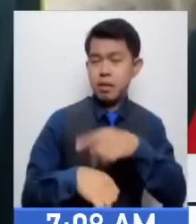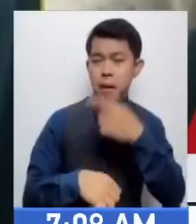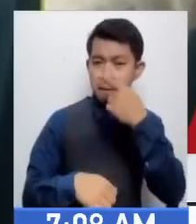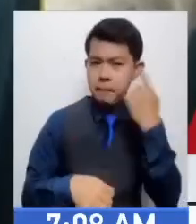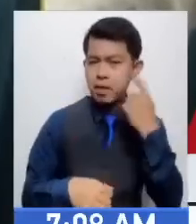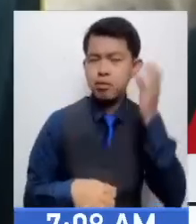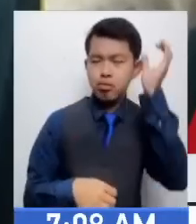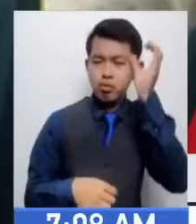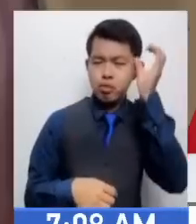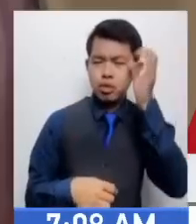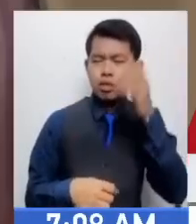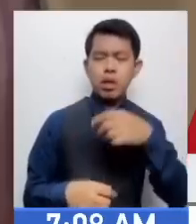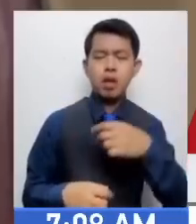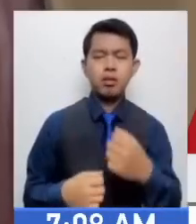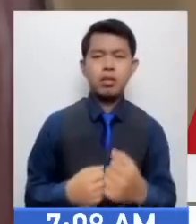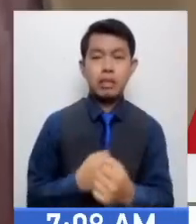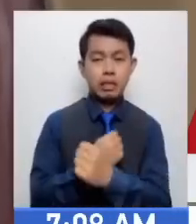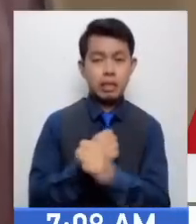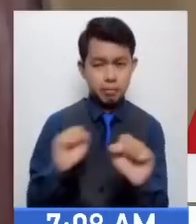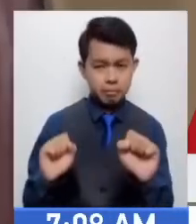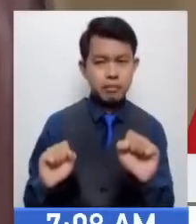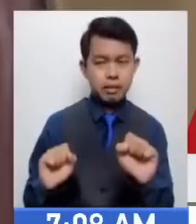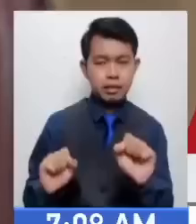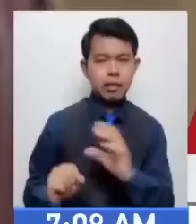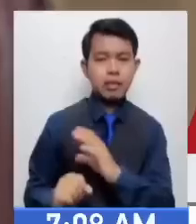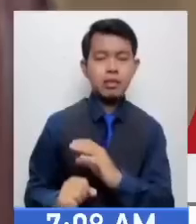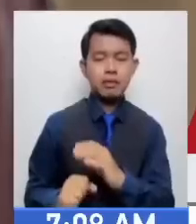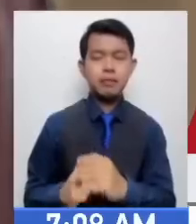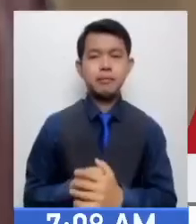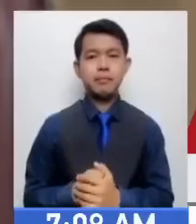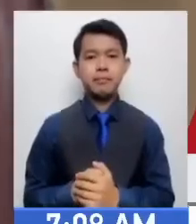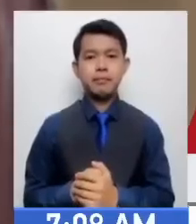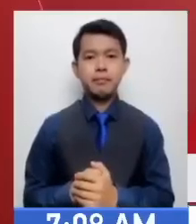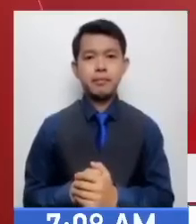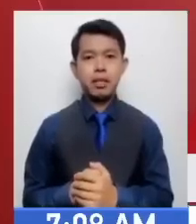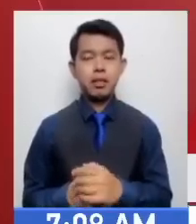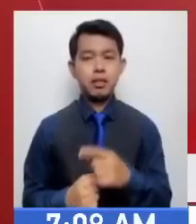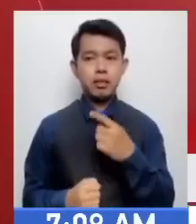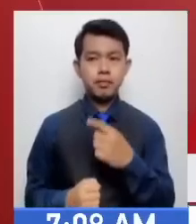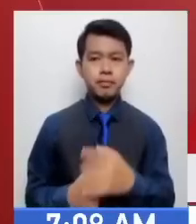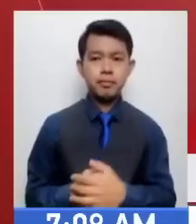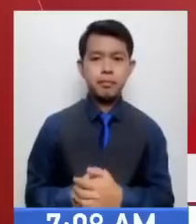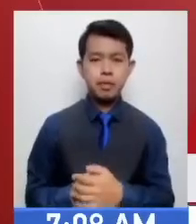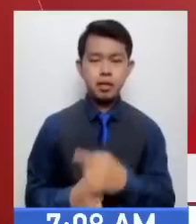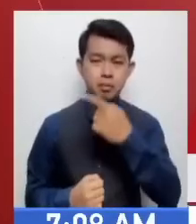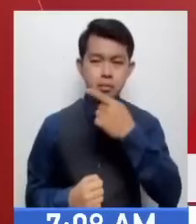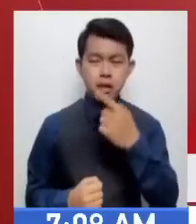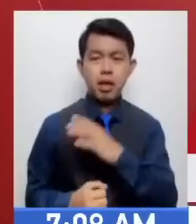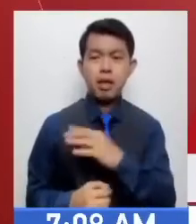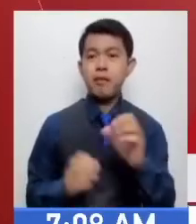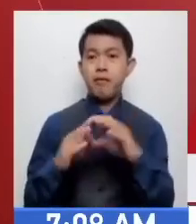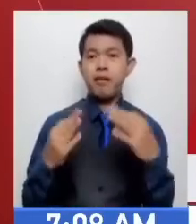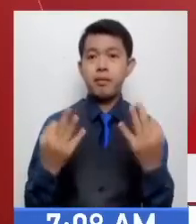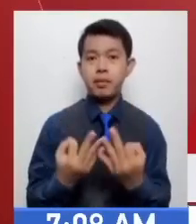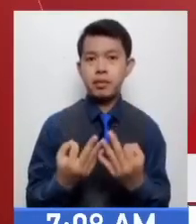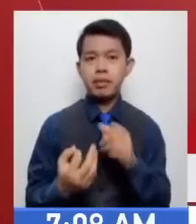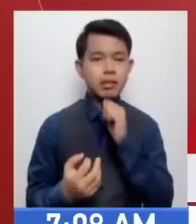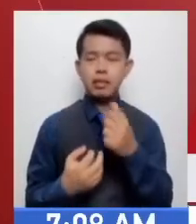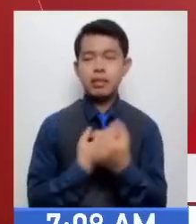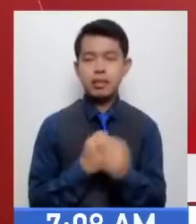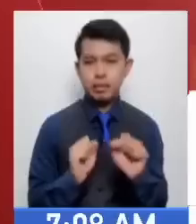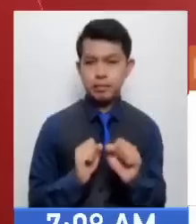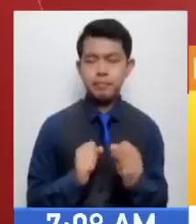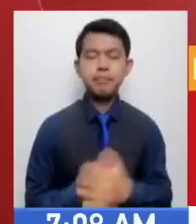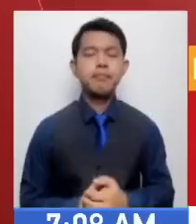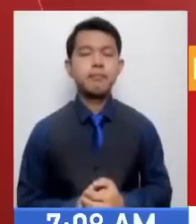of safety and security niya at ang kanyang mga pamilya. So, anyway po, ito pong liham